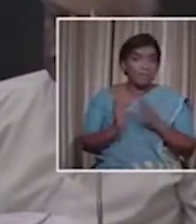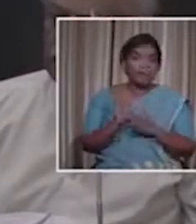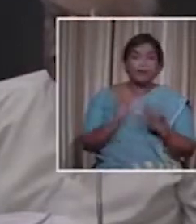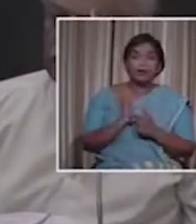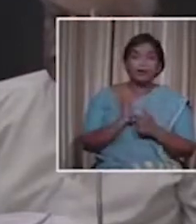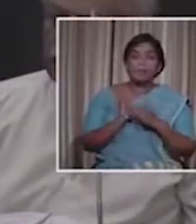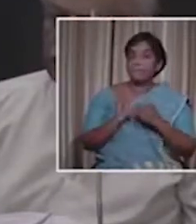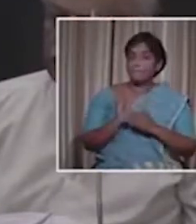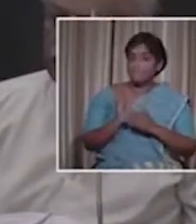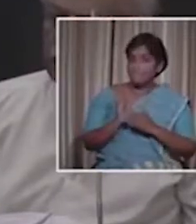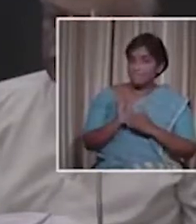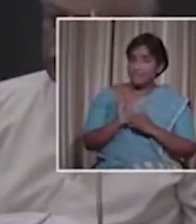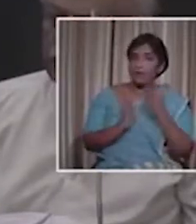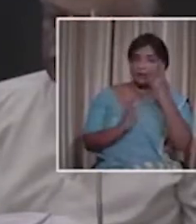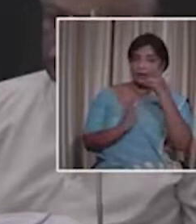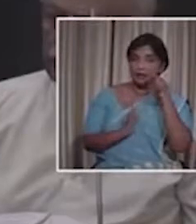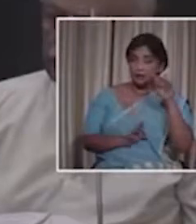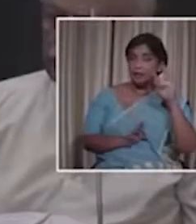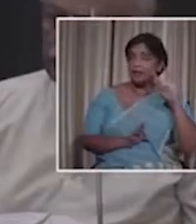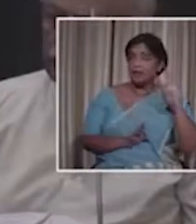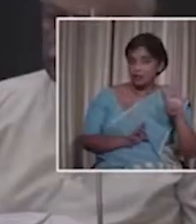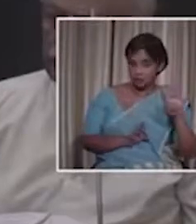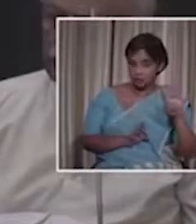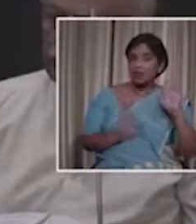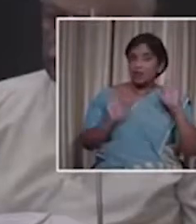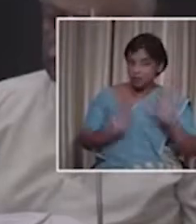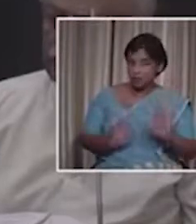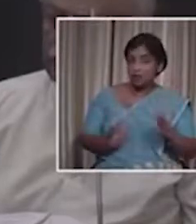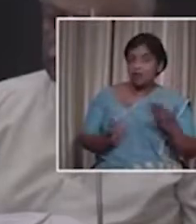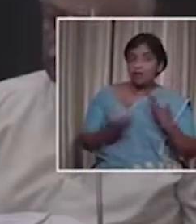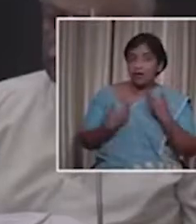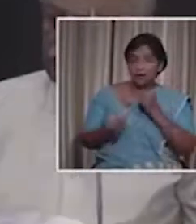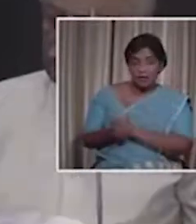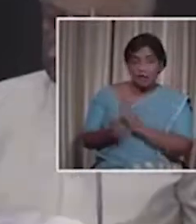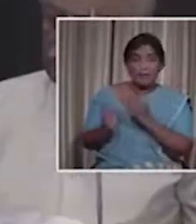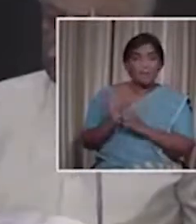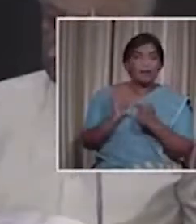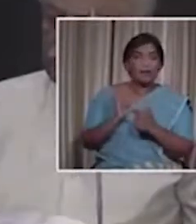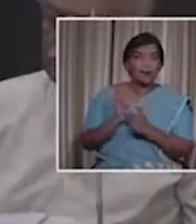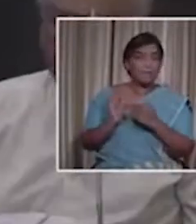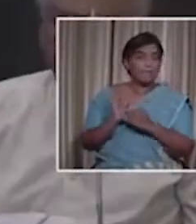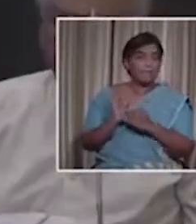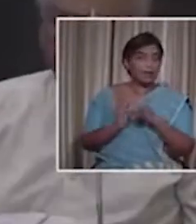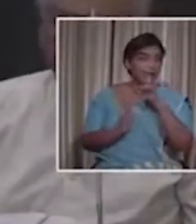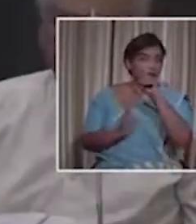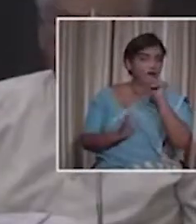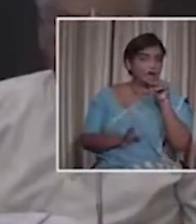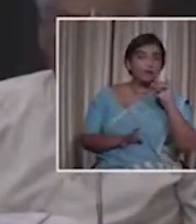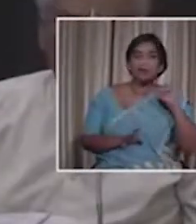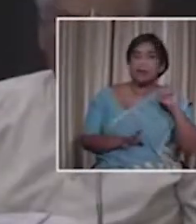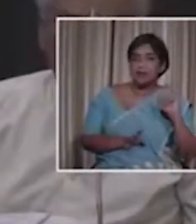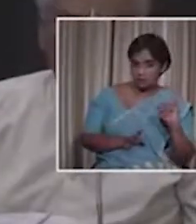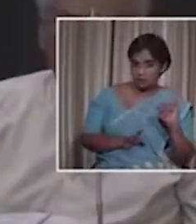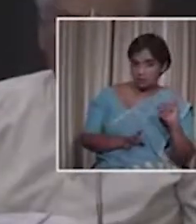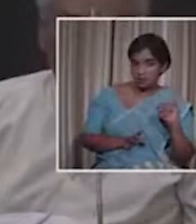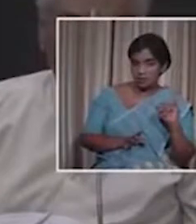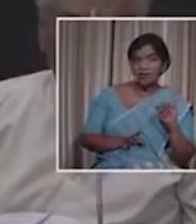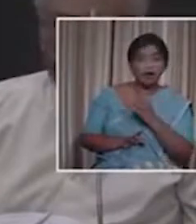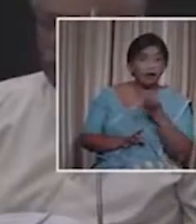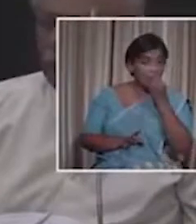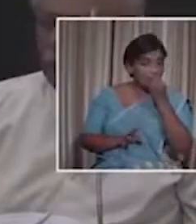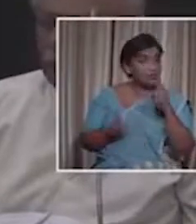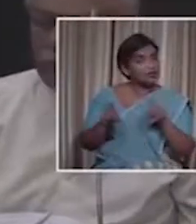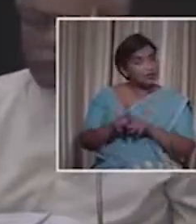போன்று எரிவாயுவை பெற்றுக் கொள்வதற்காக 40 மில்லியன் அமெரிக்க டாலர்கள் மாதம் 1 தேவைப்படுகின்றன. இந்திய நிதியுதவி உள்ளிட்ட பல்வேறு